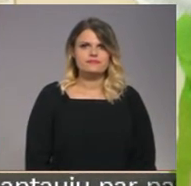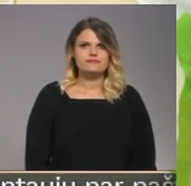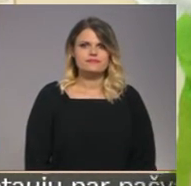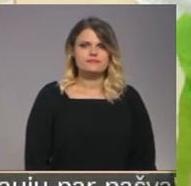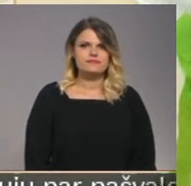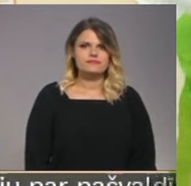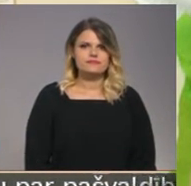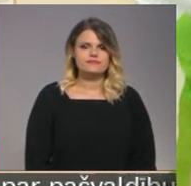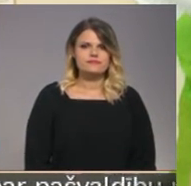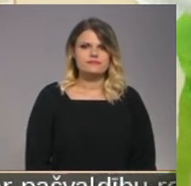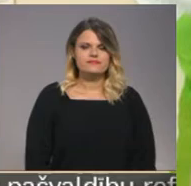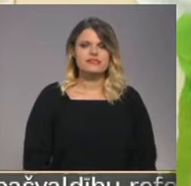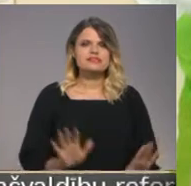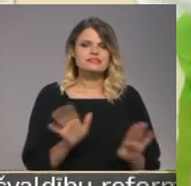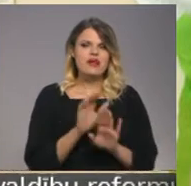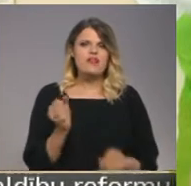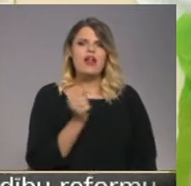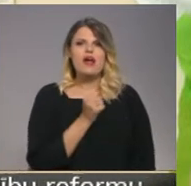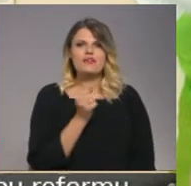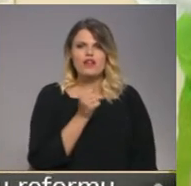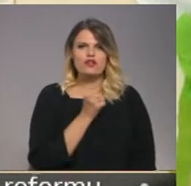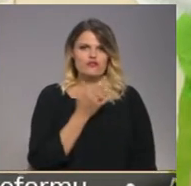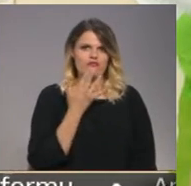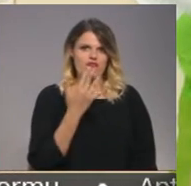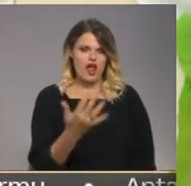pūdīneņi, noci, noci,